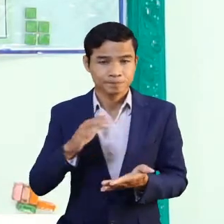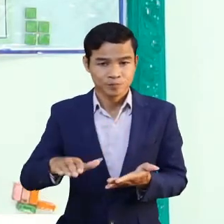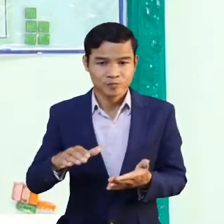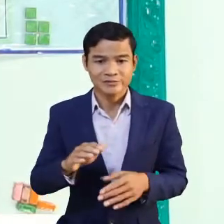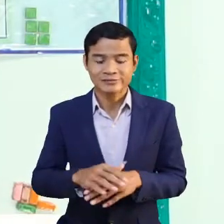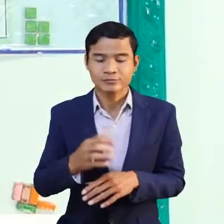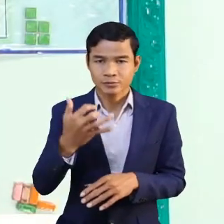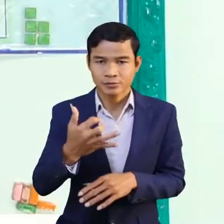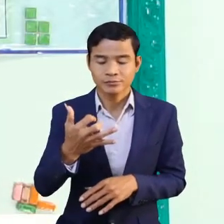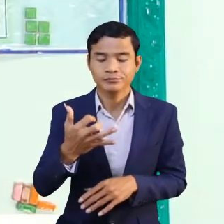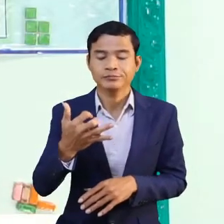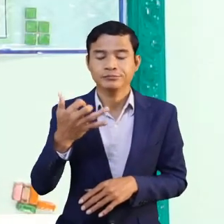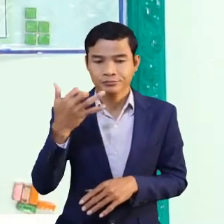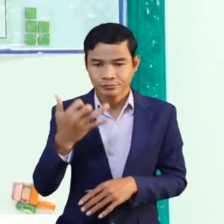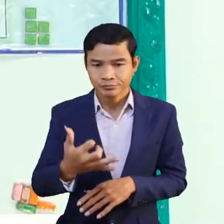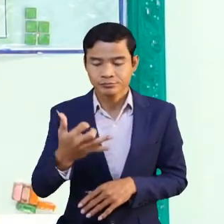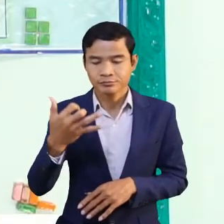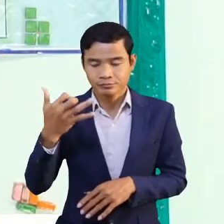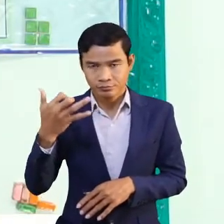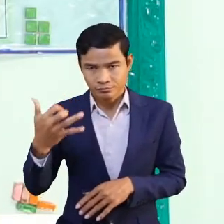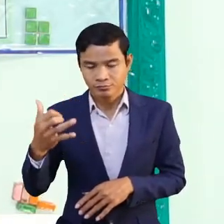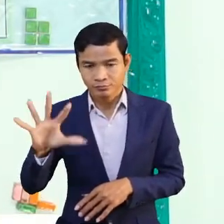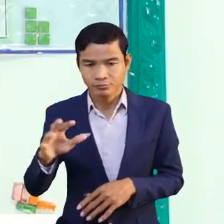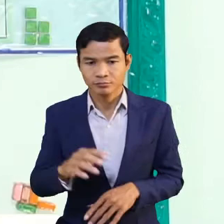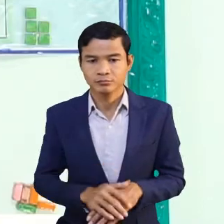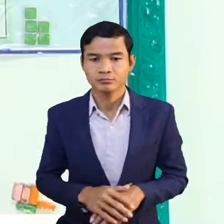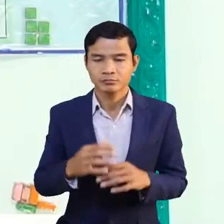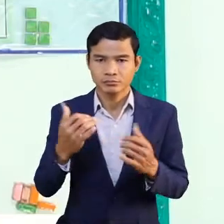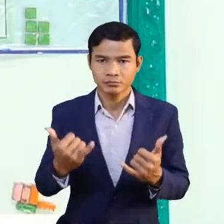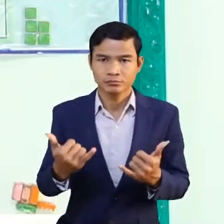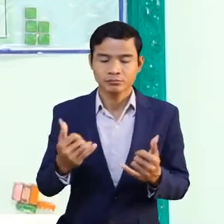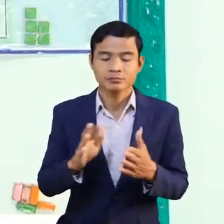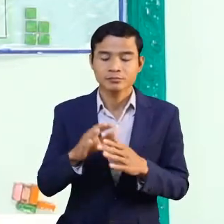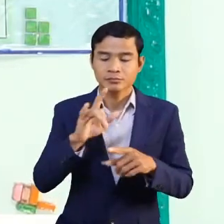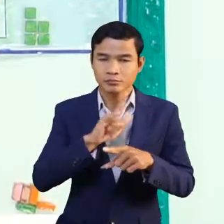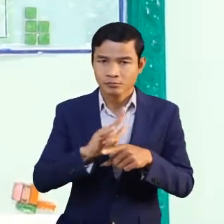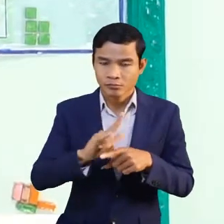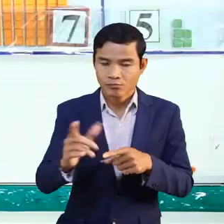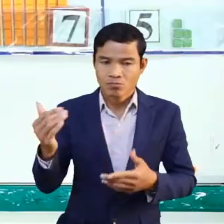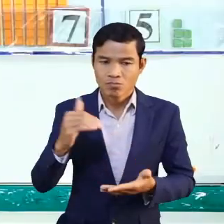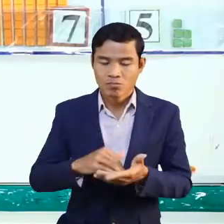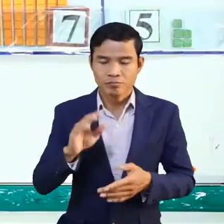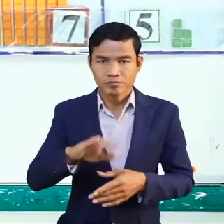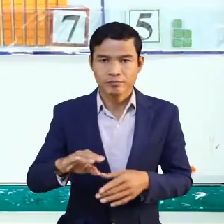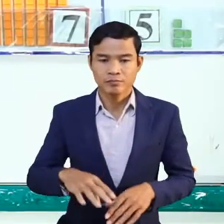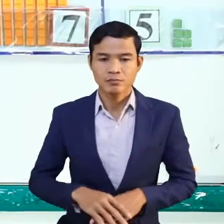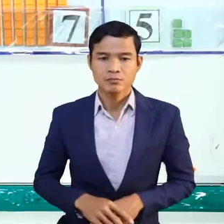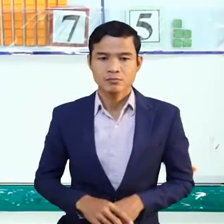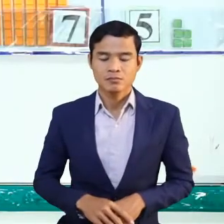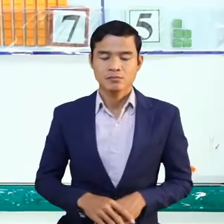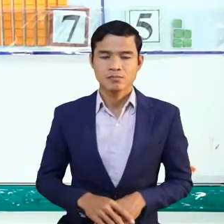ចា775ចាអញ្ចឹងឥឡូវយើងមកធ្វើប្រមាណវិធីវិញម្ដង